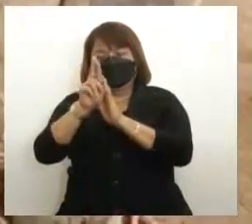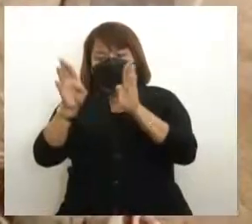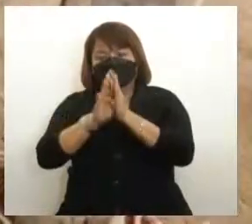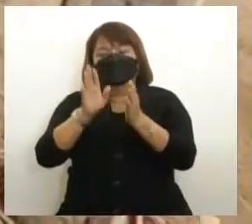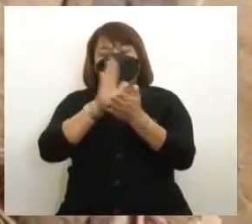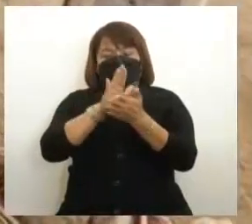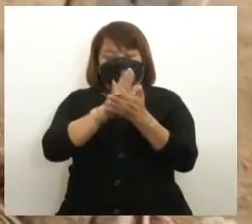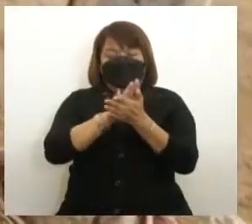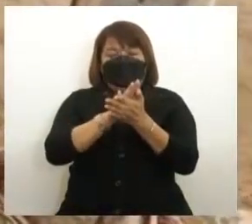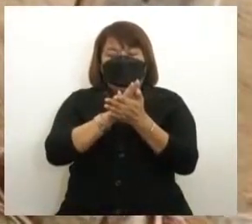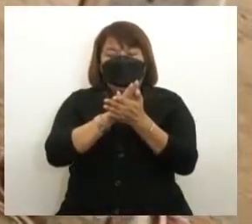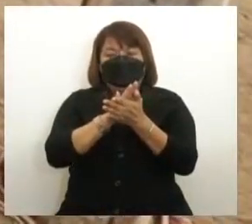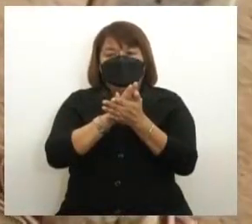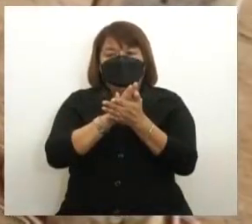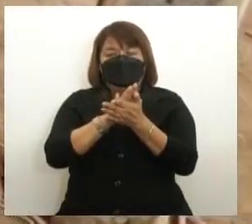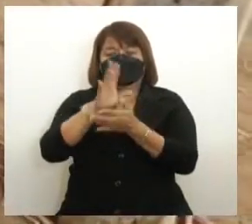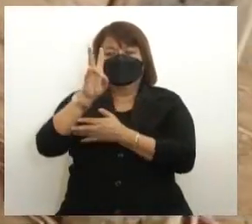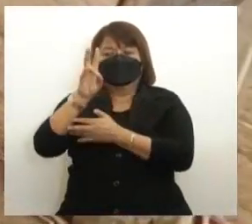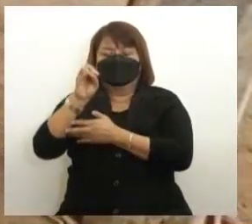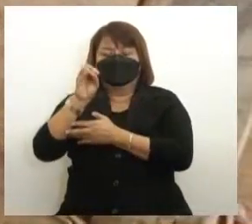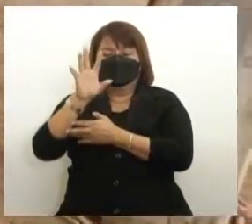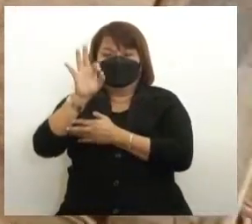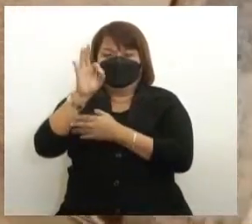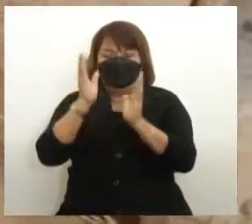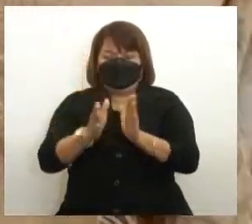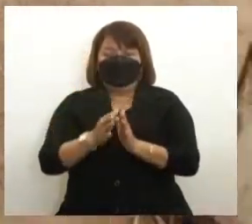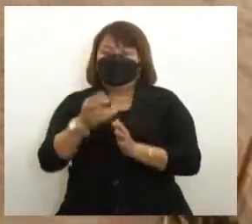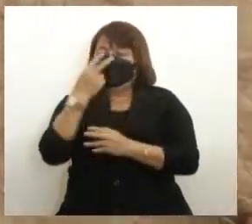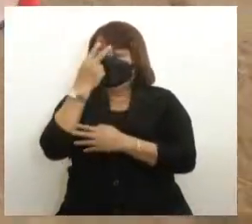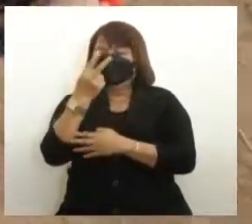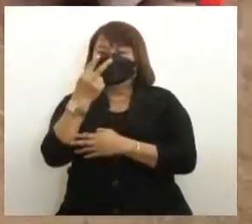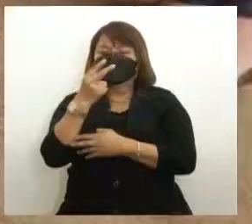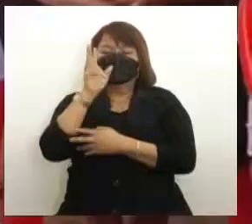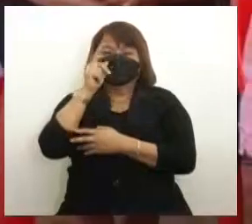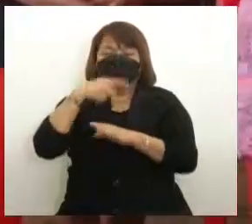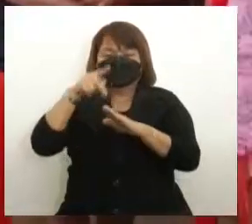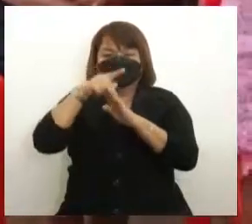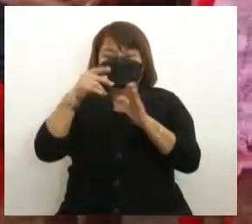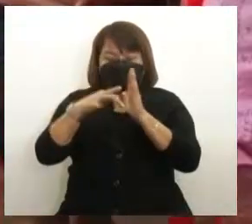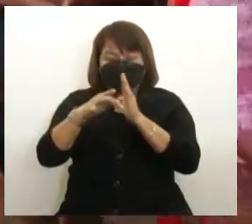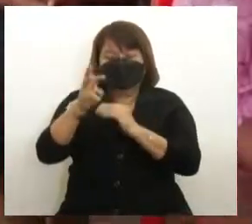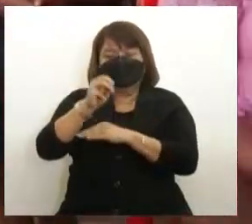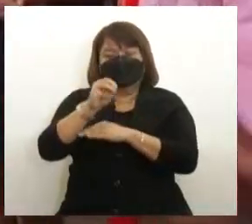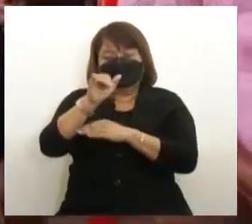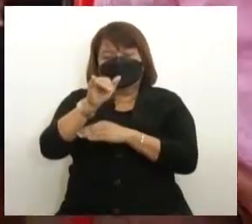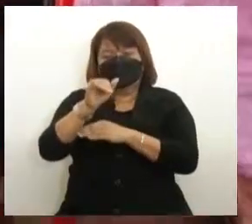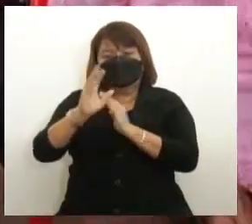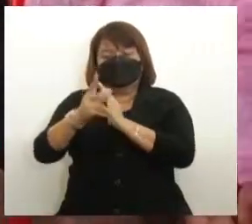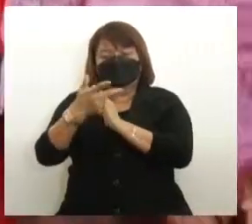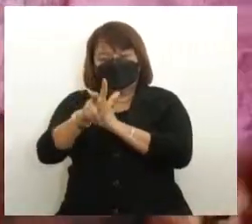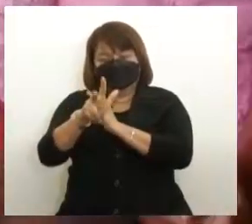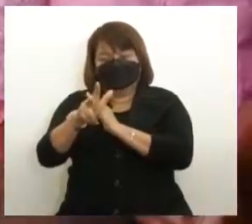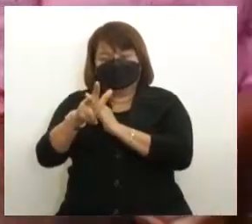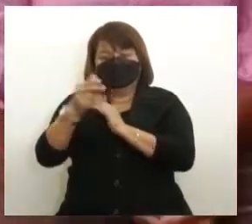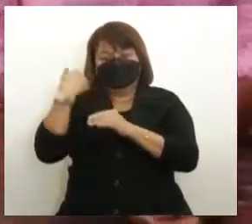ดเป็น79คนซึ่งผลจากการที่ทางเขตพื้นที่การศึกษามัธยมศึกษาชัยภูมิได้มือโครงการพาน้องกลับม